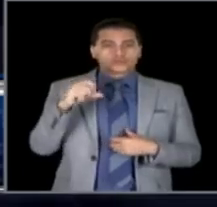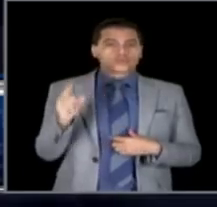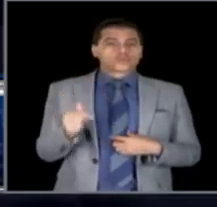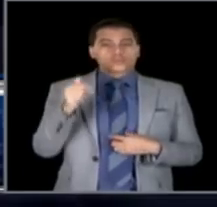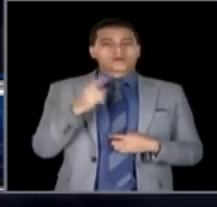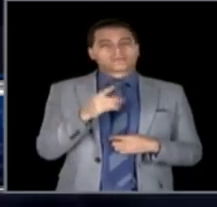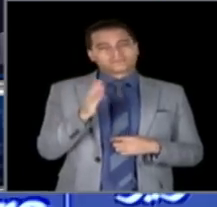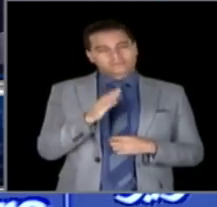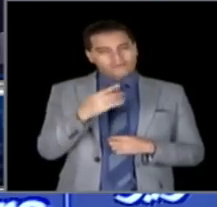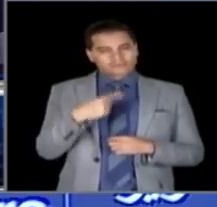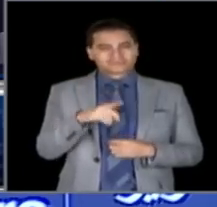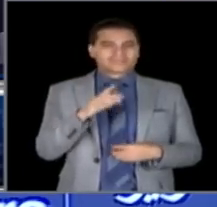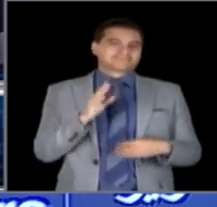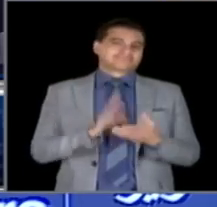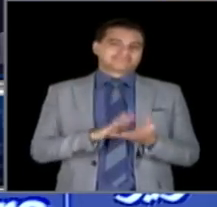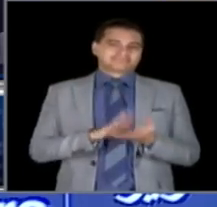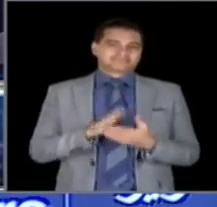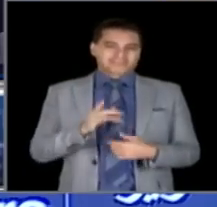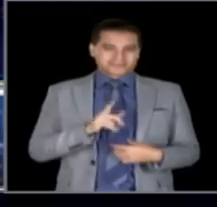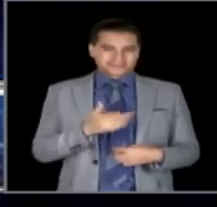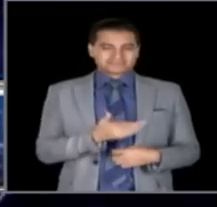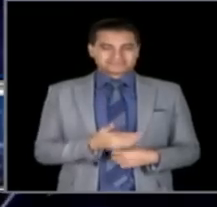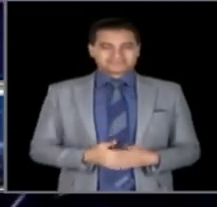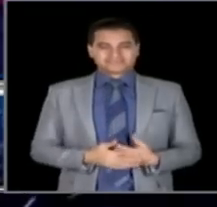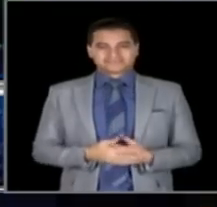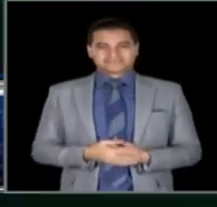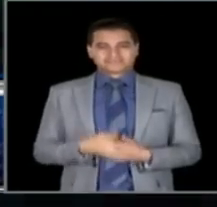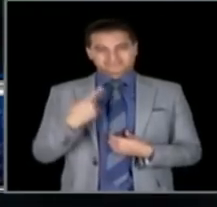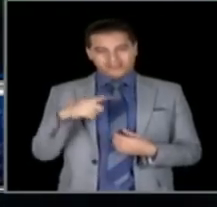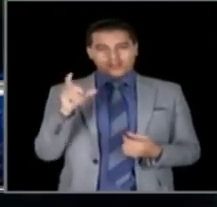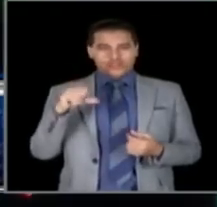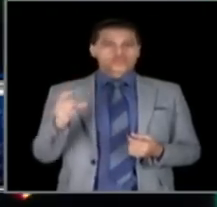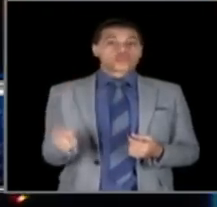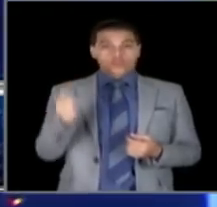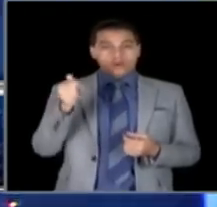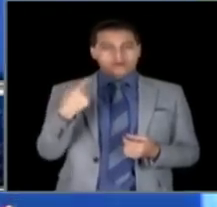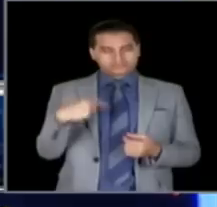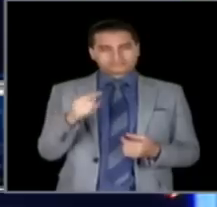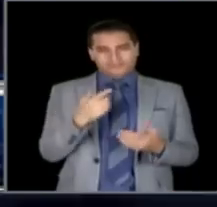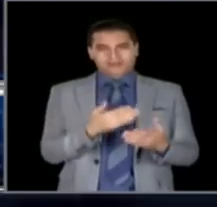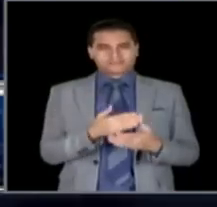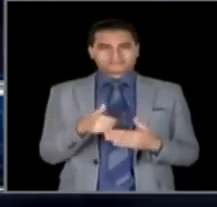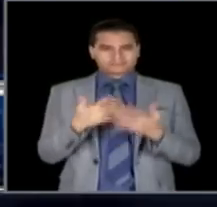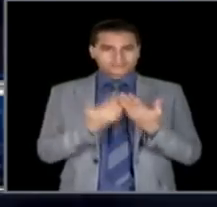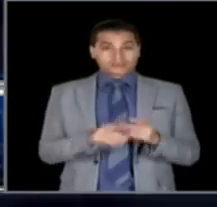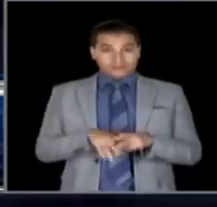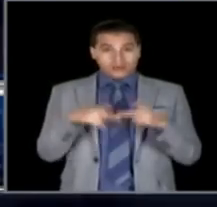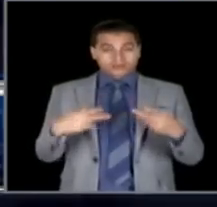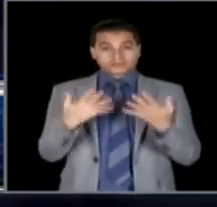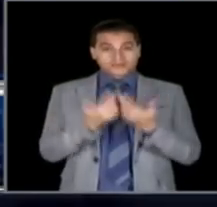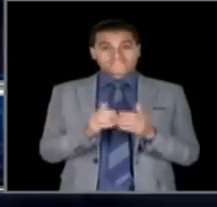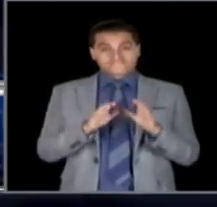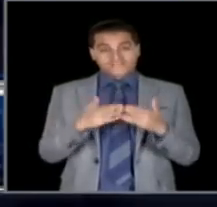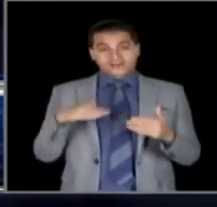نورة. برافو عليك، إجابة صحيحة، هي فعلا نورة. النتيجة اتغيرت